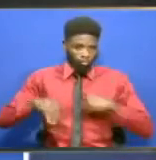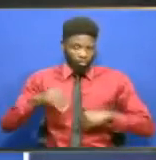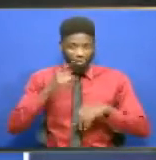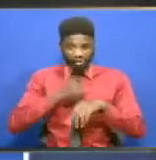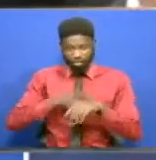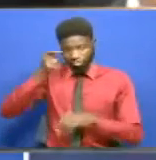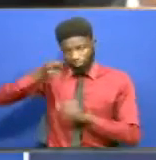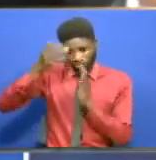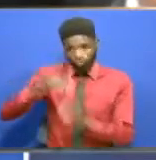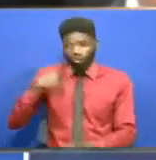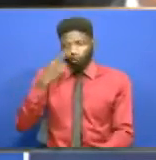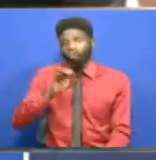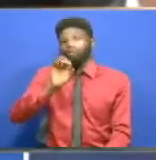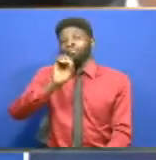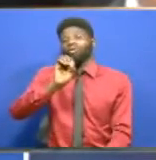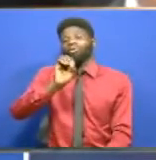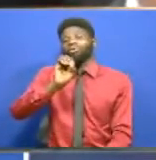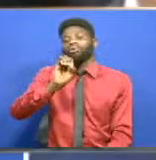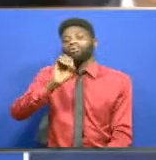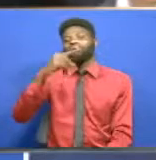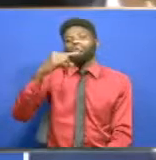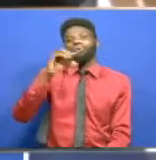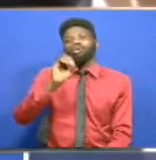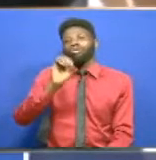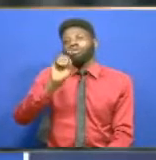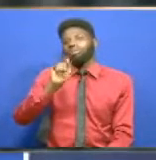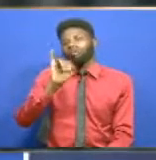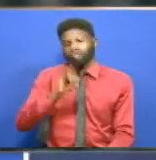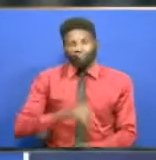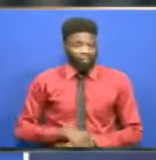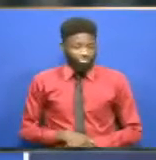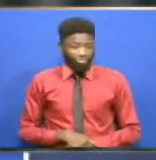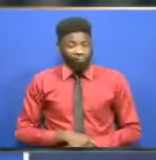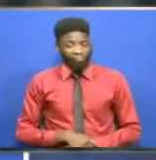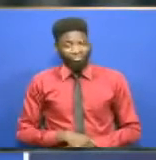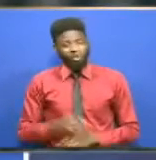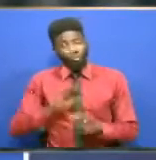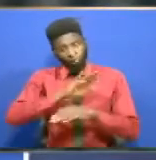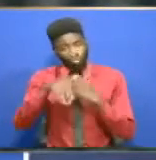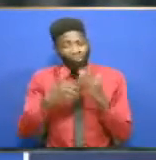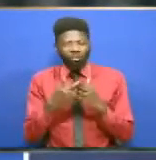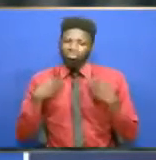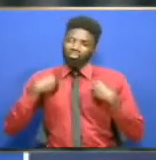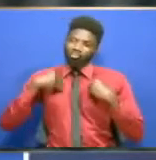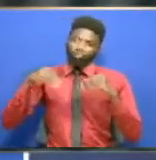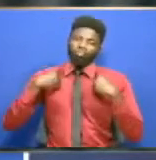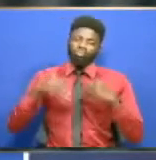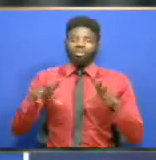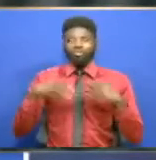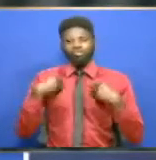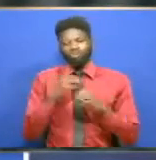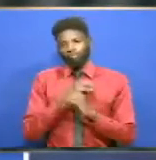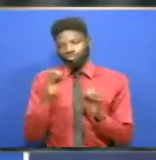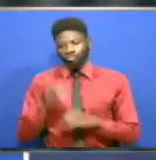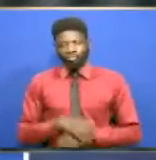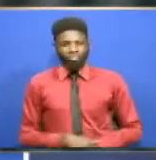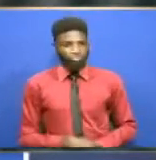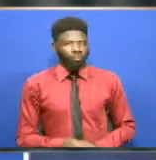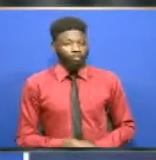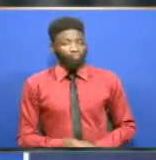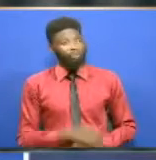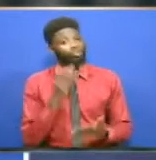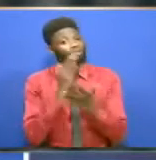Okoti. Walikanusha mashtaka hayo. Is that true or not true? Accused number one, Onesmus.